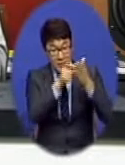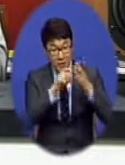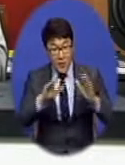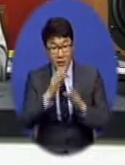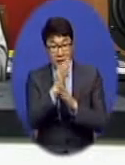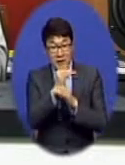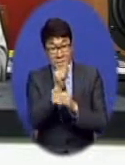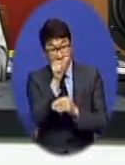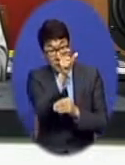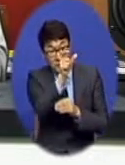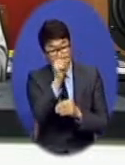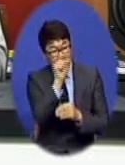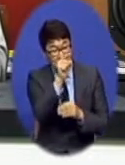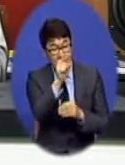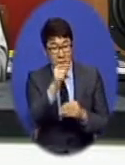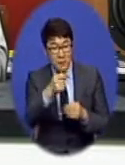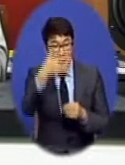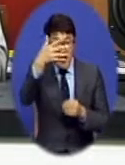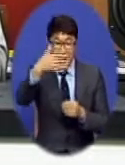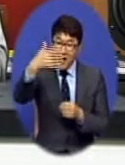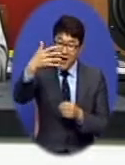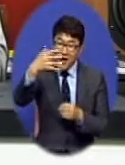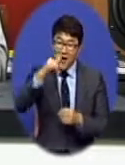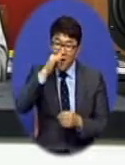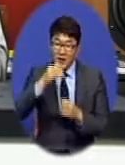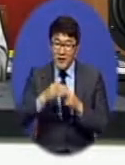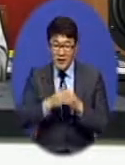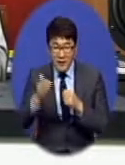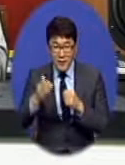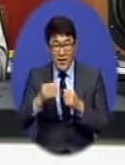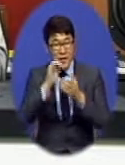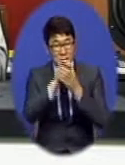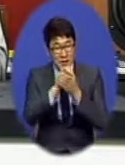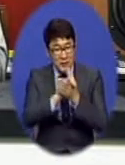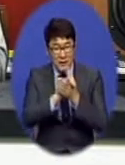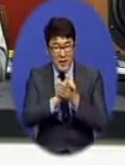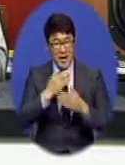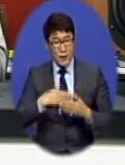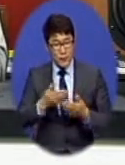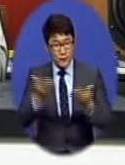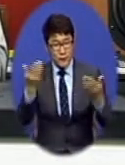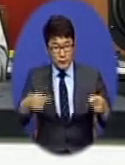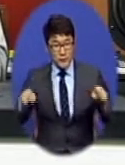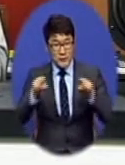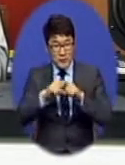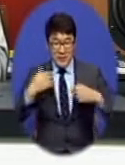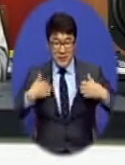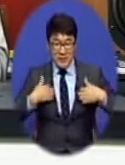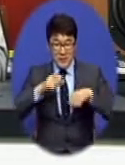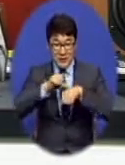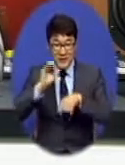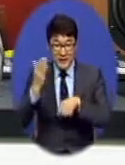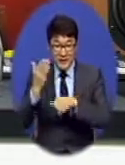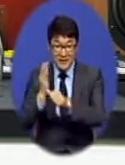딱 누르시면요. 이저몽님이 노래 부르신 거 다 녹화돼서 나오니까 동창분들하고 이렇게 같이 함께 즐거움을 나누시길